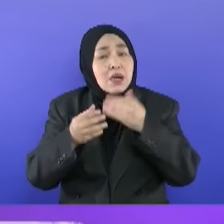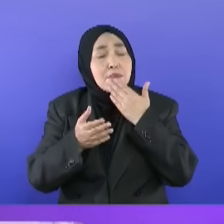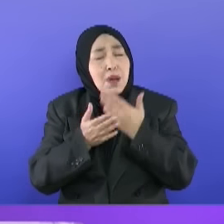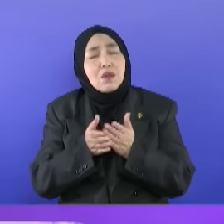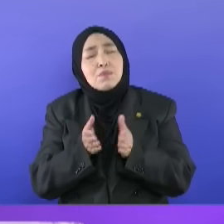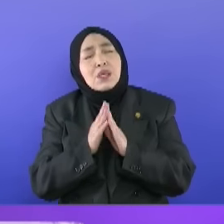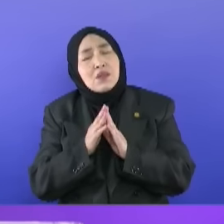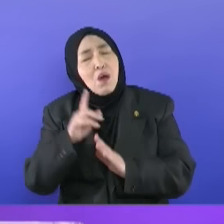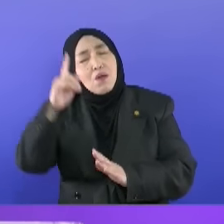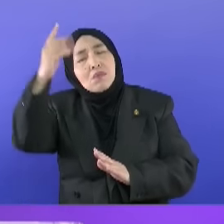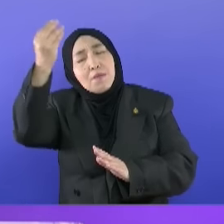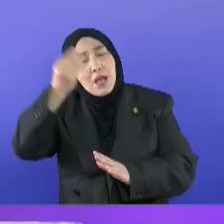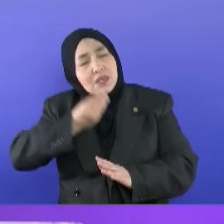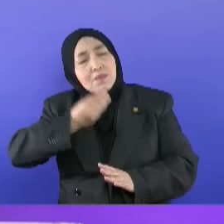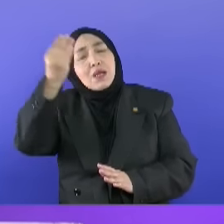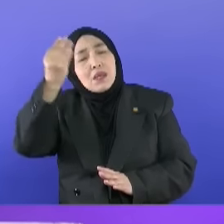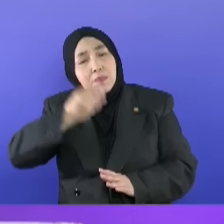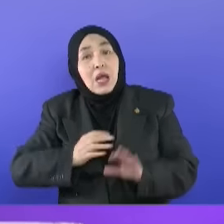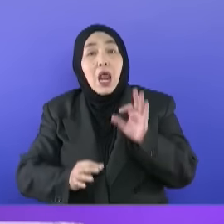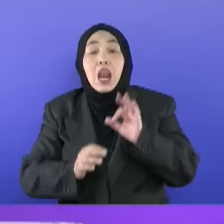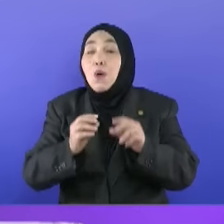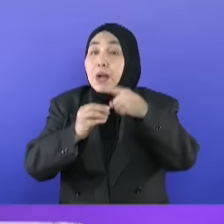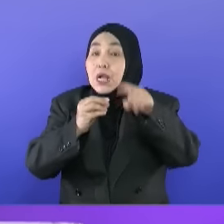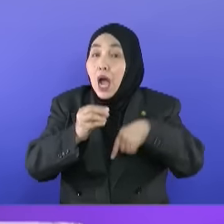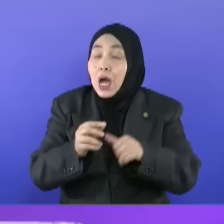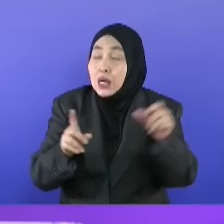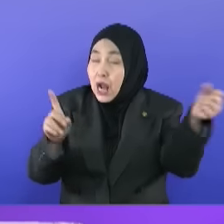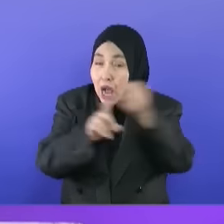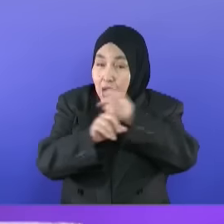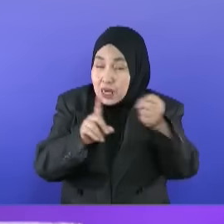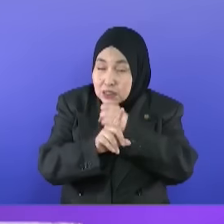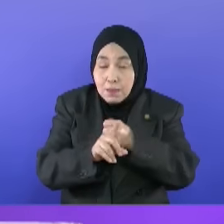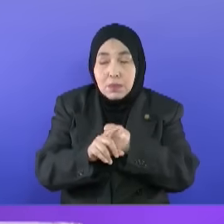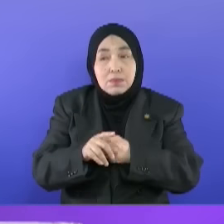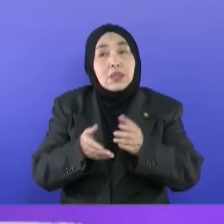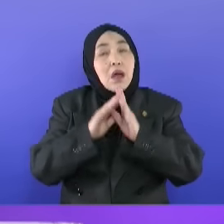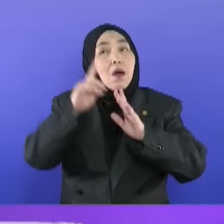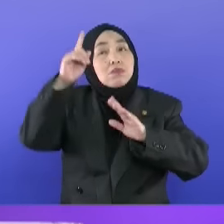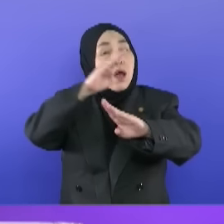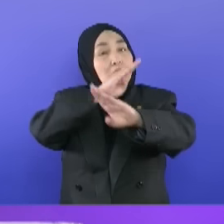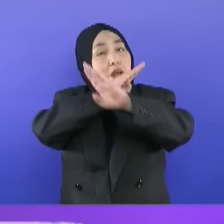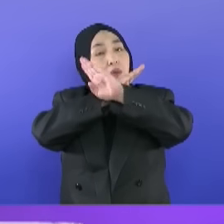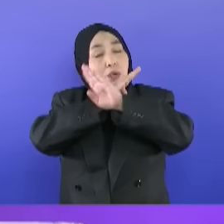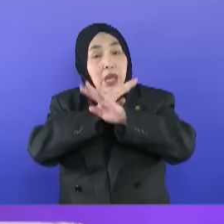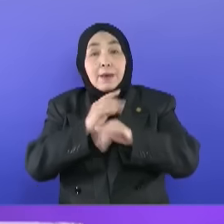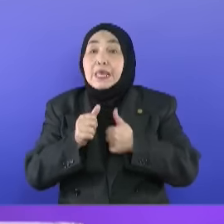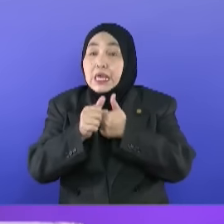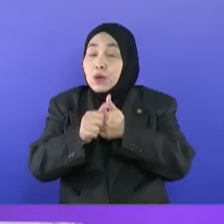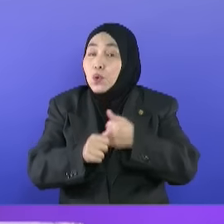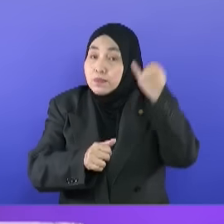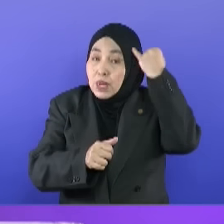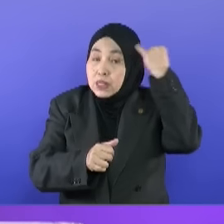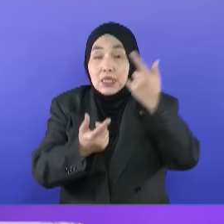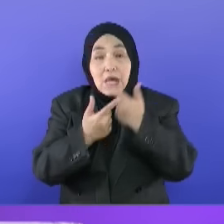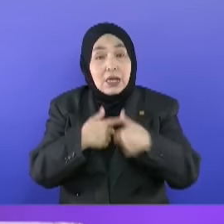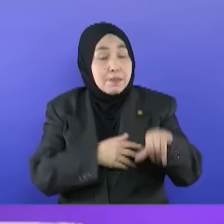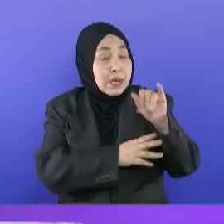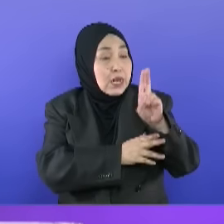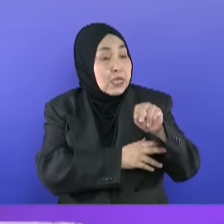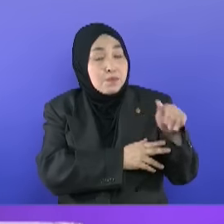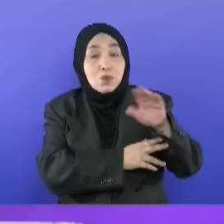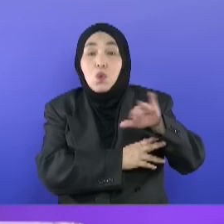minta Allah beri. Kalau perkara azab dia minta Allah lindungi. Kalau mengikut kepada pendapat daripada Ibnu